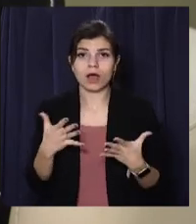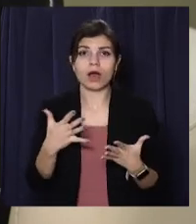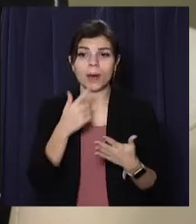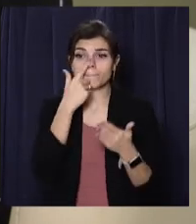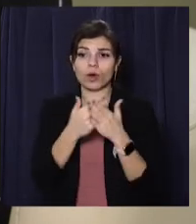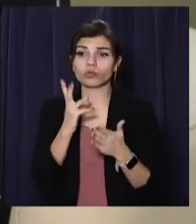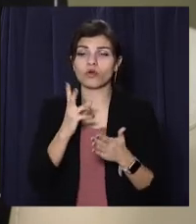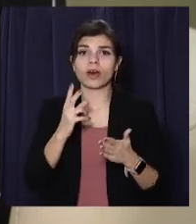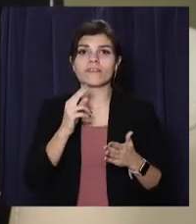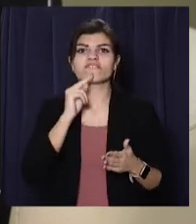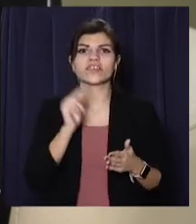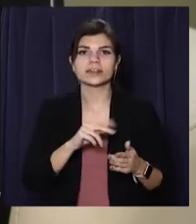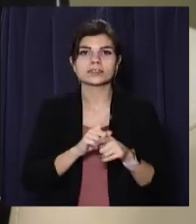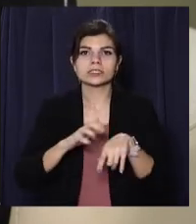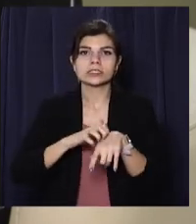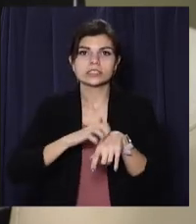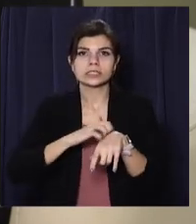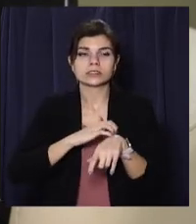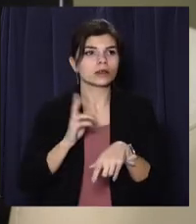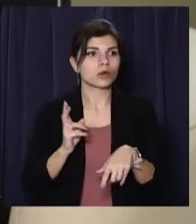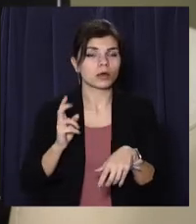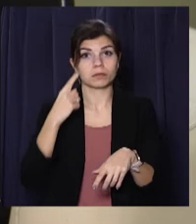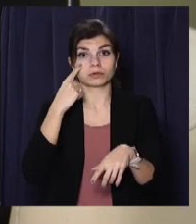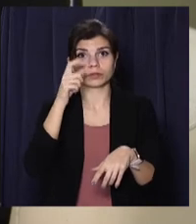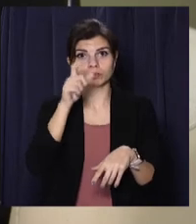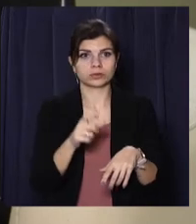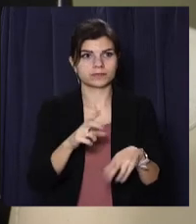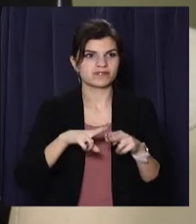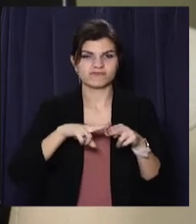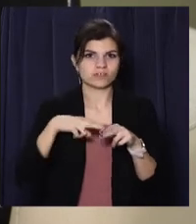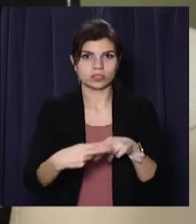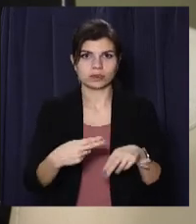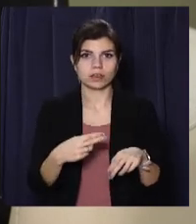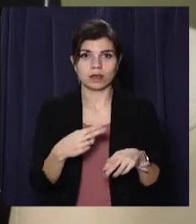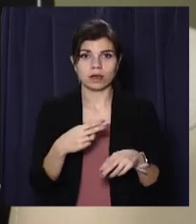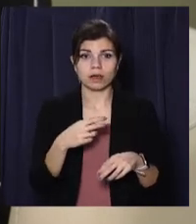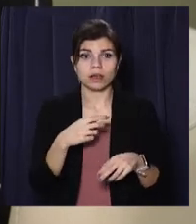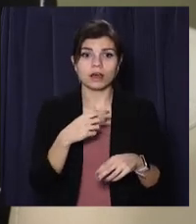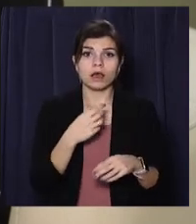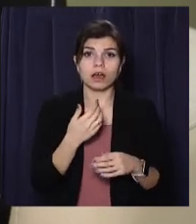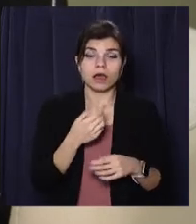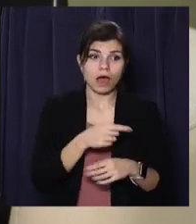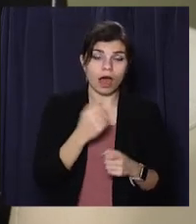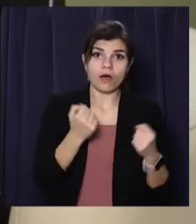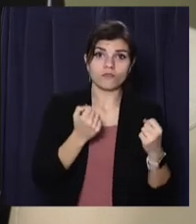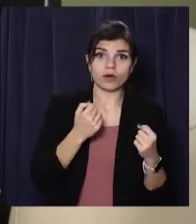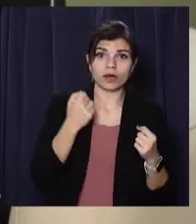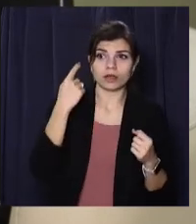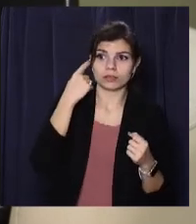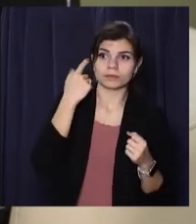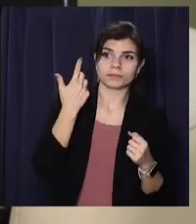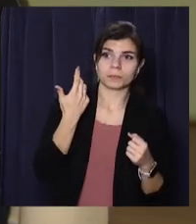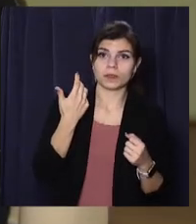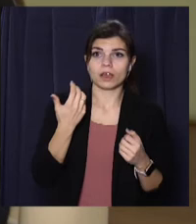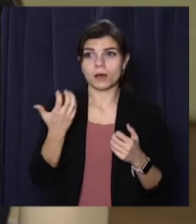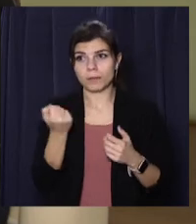який либо сам такий думає психологічно, взяти, не взяти, заробити, не заробити. Да? І ну, хтось бере, хтось не